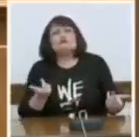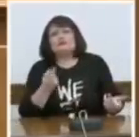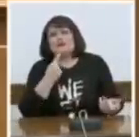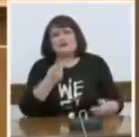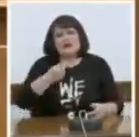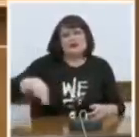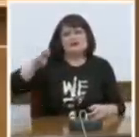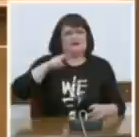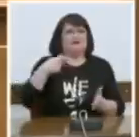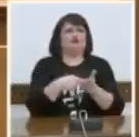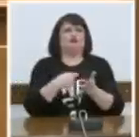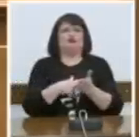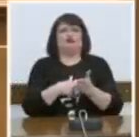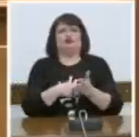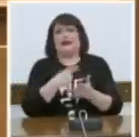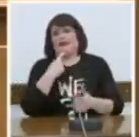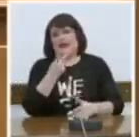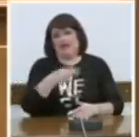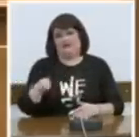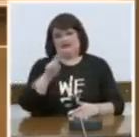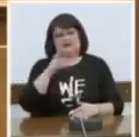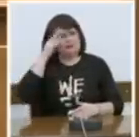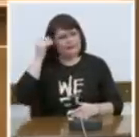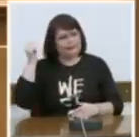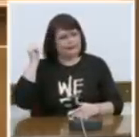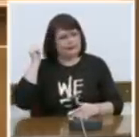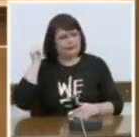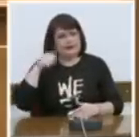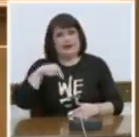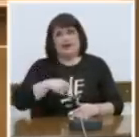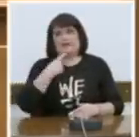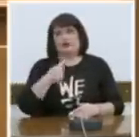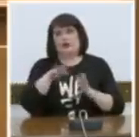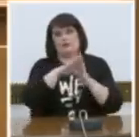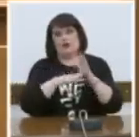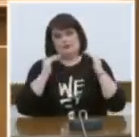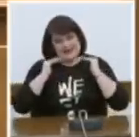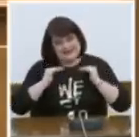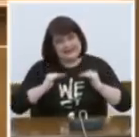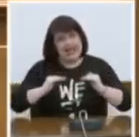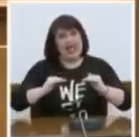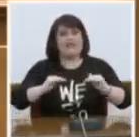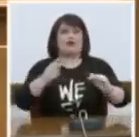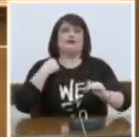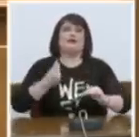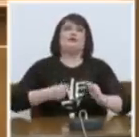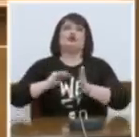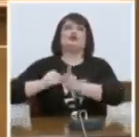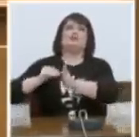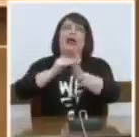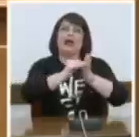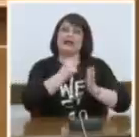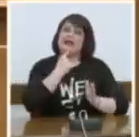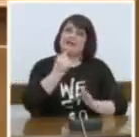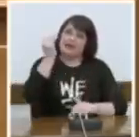ξέχασε την προηγούμενη τετραετία. Όμως η υπόσχεση αυτή πρώτα απ' όλα διαψεύδεται από το πρόγραμμα σταθερότητας. Και στους δημόσιους υπαλλήλους, όπου φαίνεται να υπάρχει μέχρι και